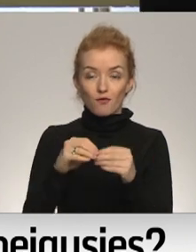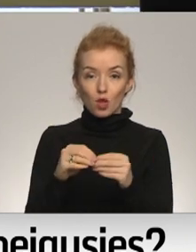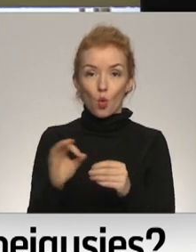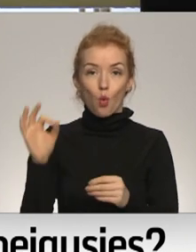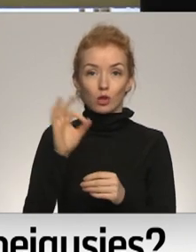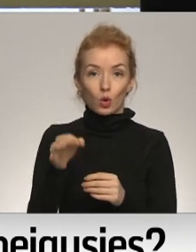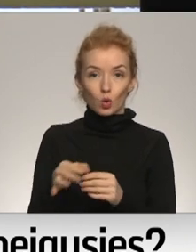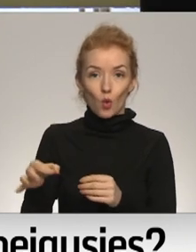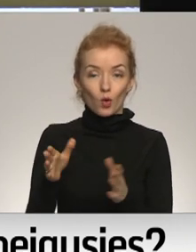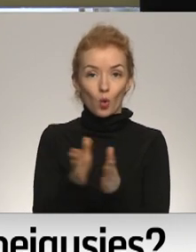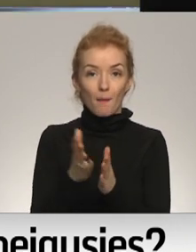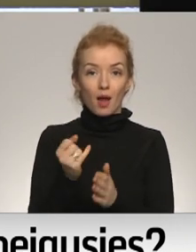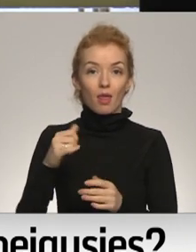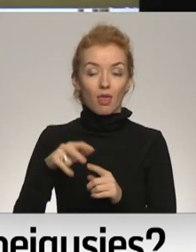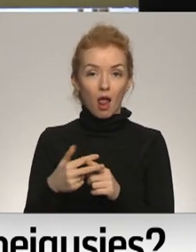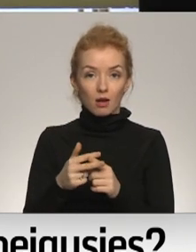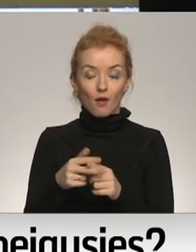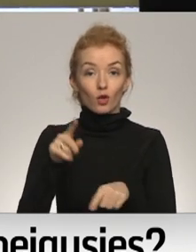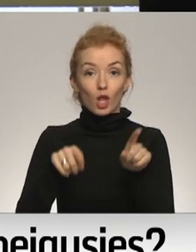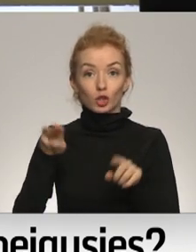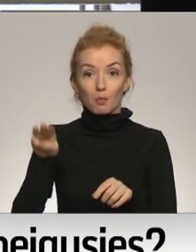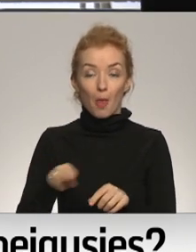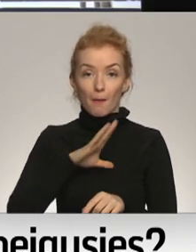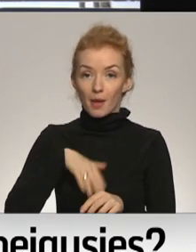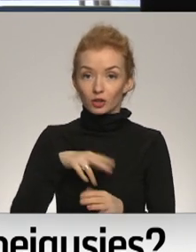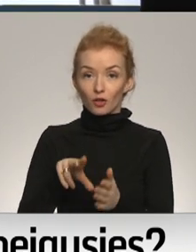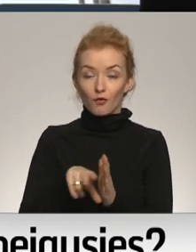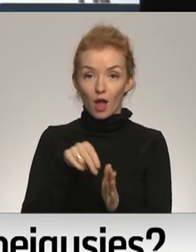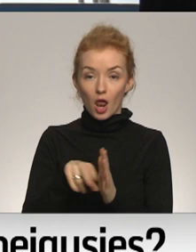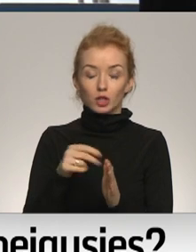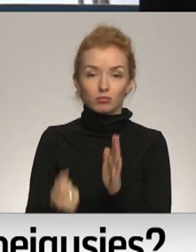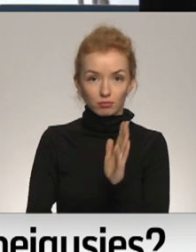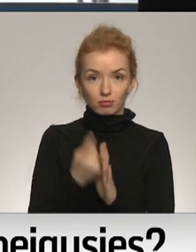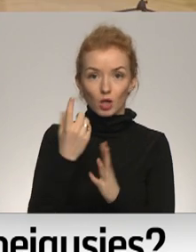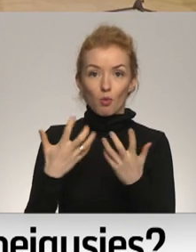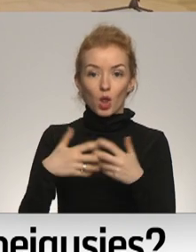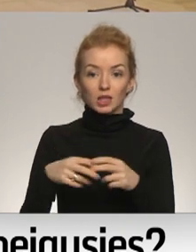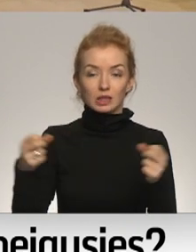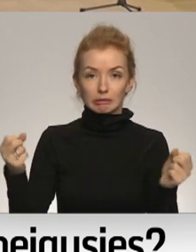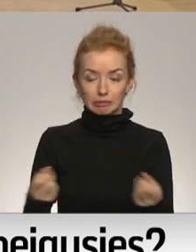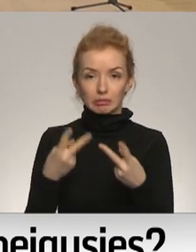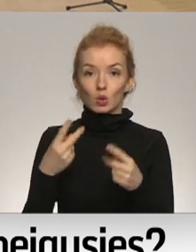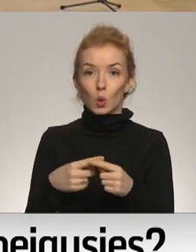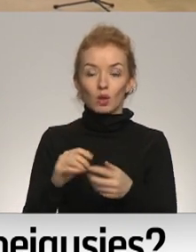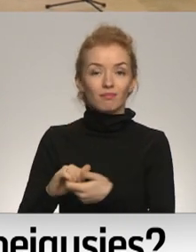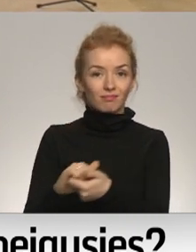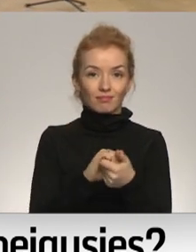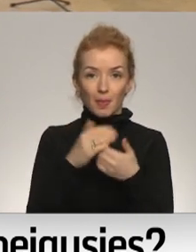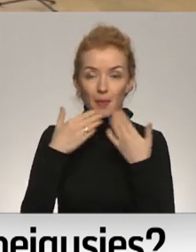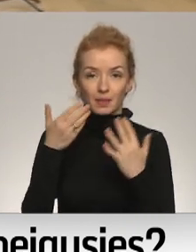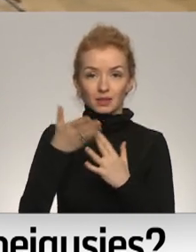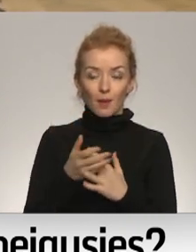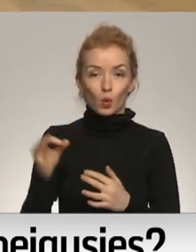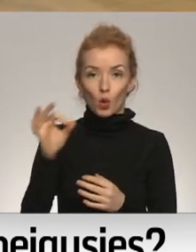Ozolnieku novadu ar Jelgavas novadu, vien dažus mēnešus pēc vēlēšanām izraisīja politisko krīzi. Vienotības nebija pat starp Ozolnieku